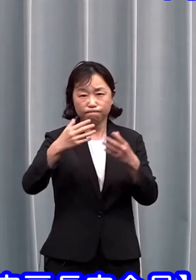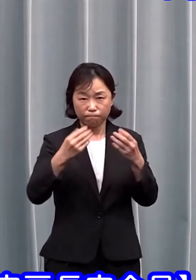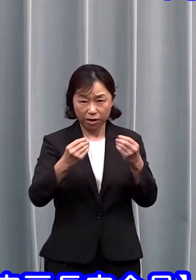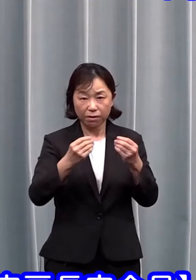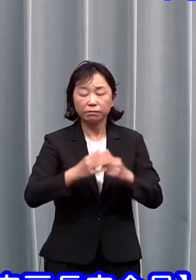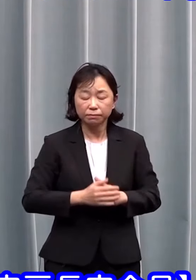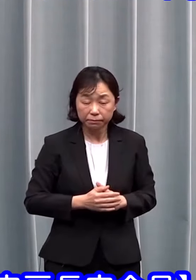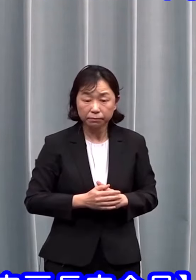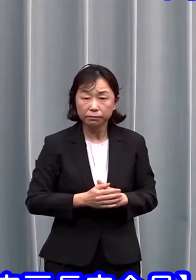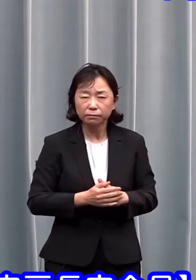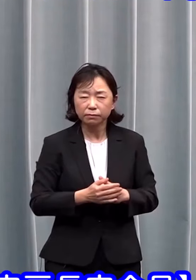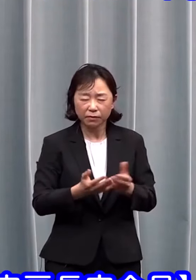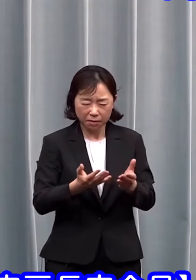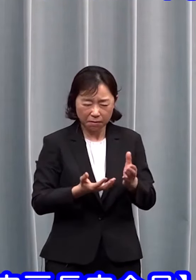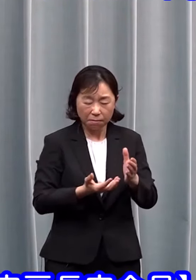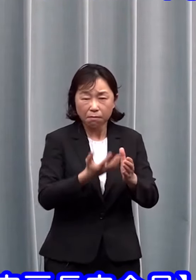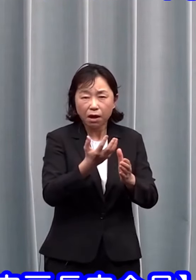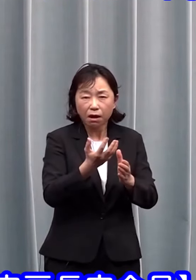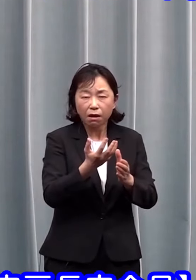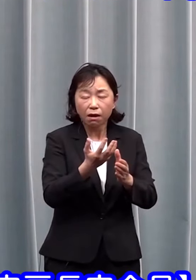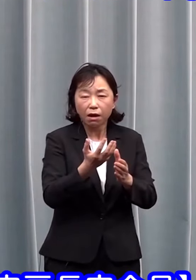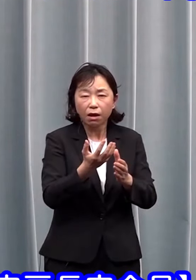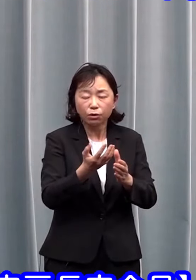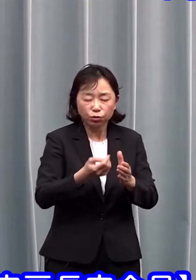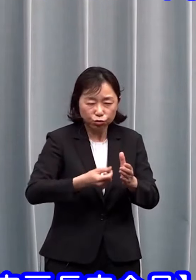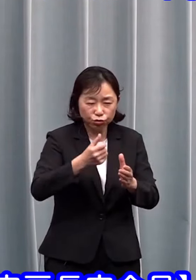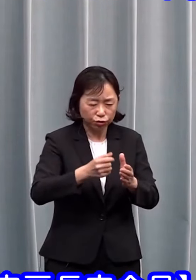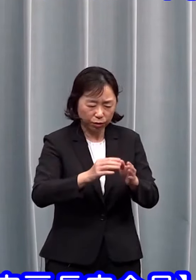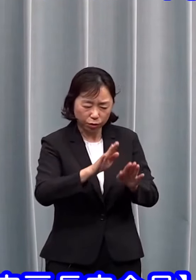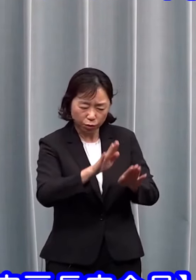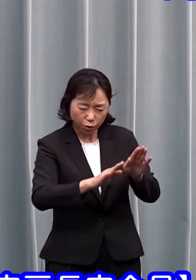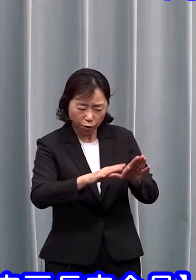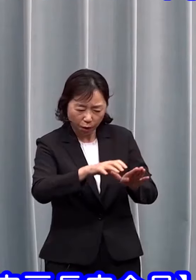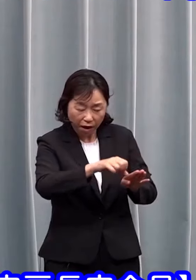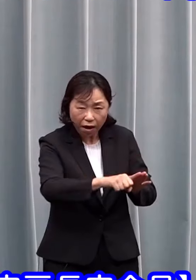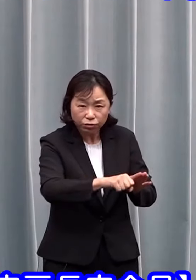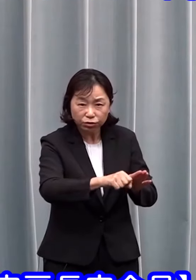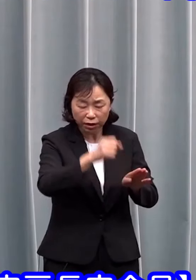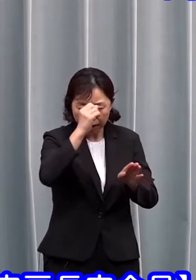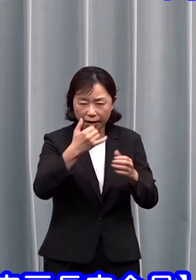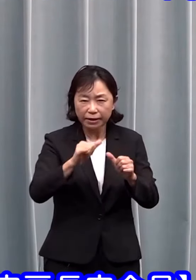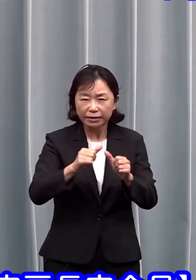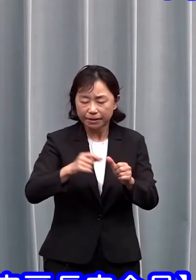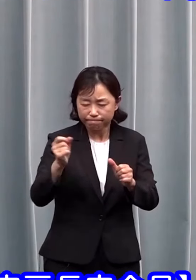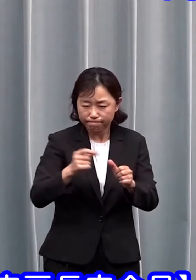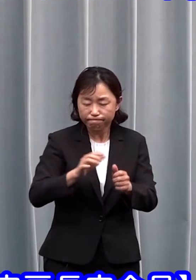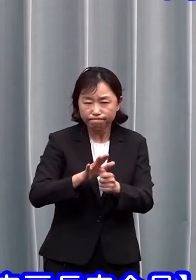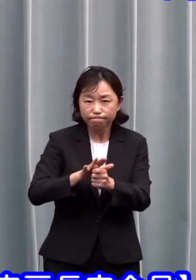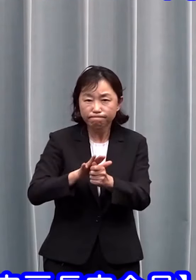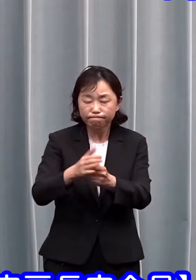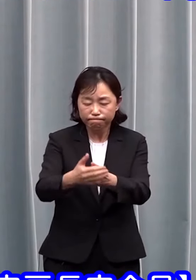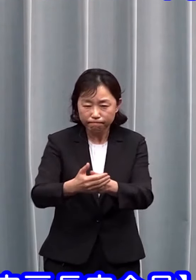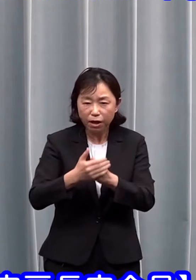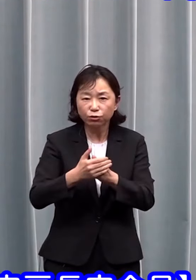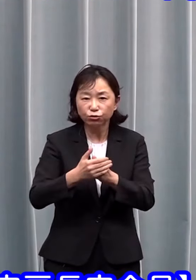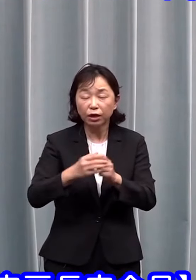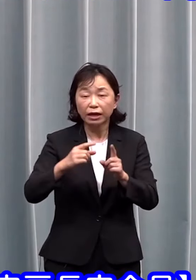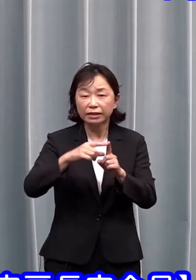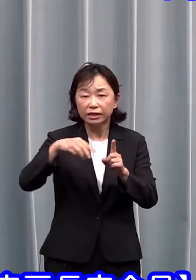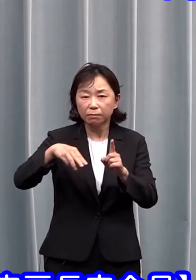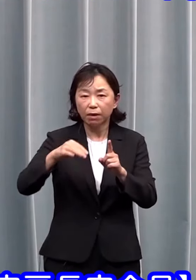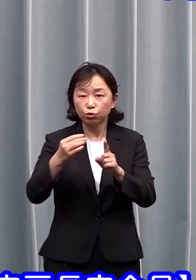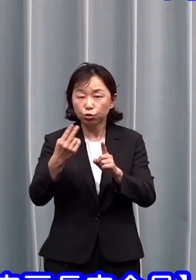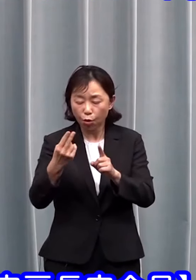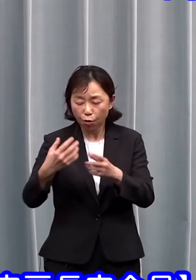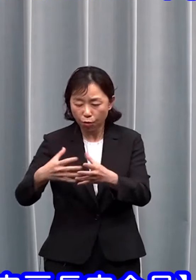被災地の映像の伝送など被害状況の把握、患者の緊急輸送や DMAT の医師看護師の輸送、